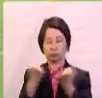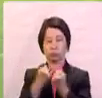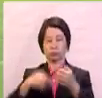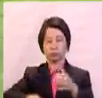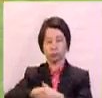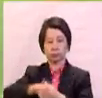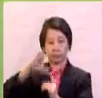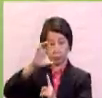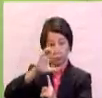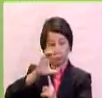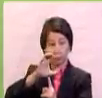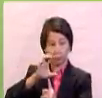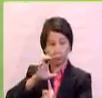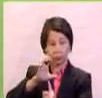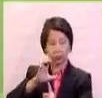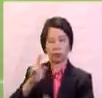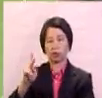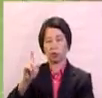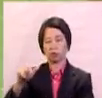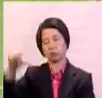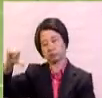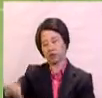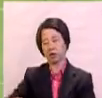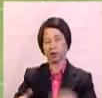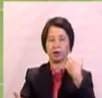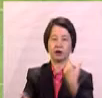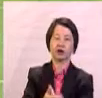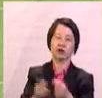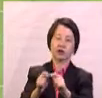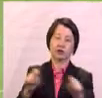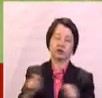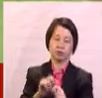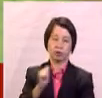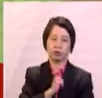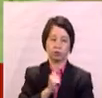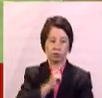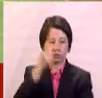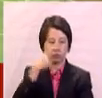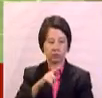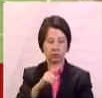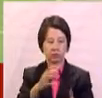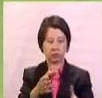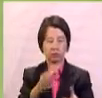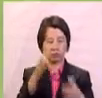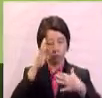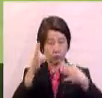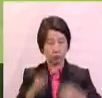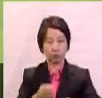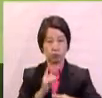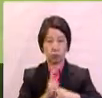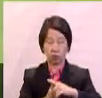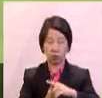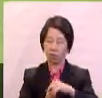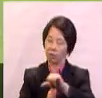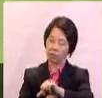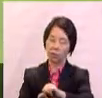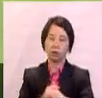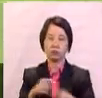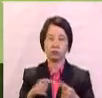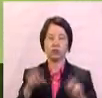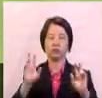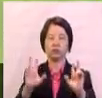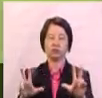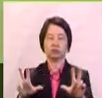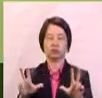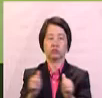Ceras, skuad The City Boys gagal menggunakan peluang beraksi di laman sendiri untuk mencatat keputusan positif apabila seri 3